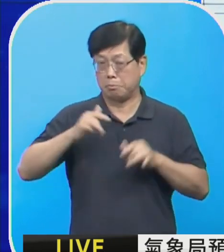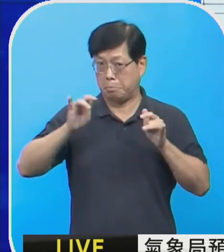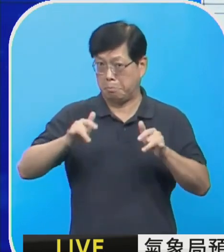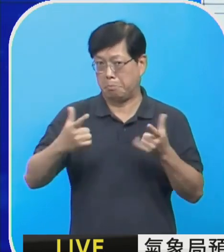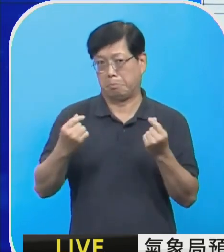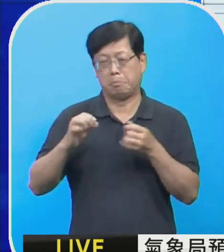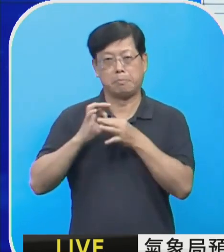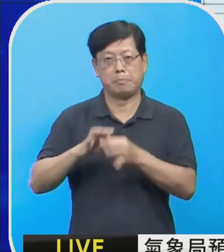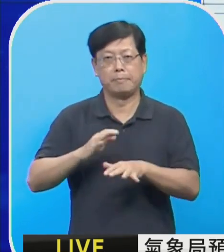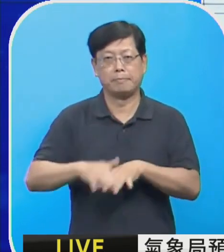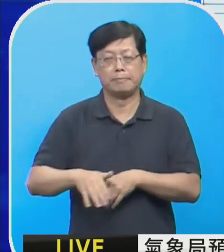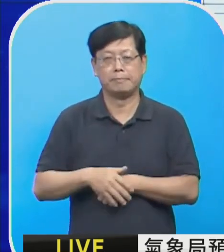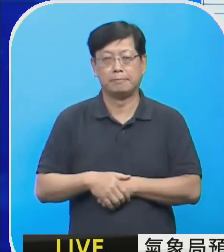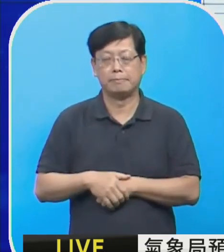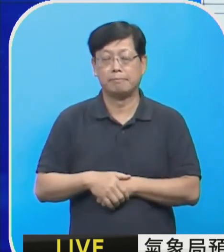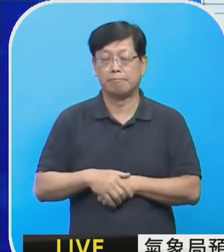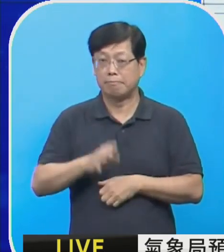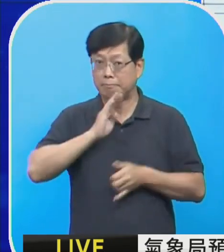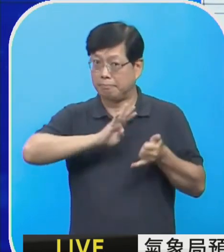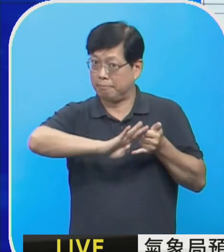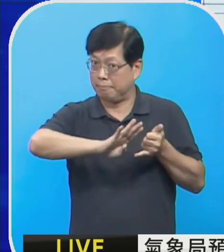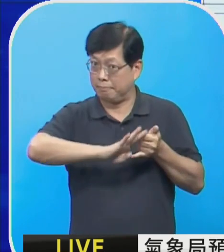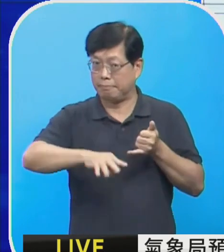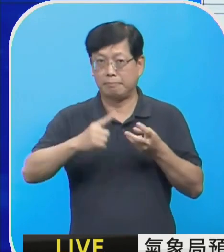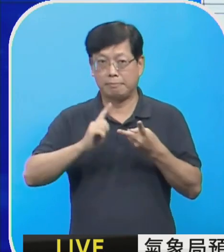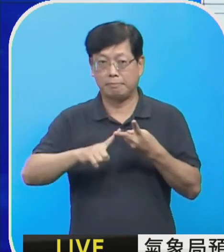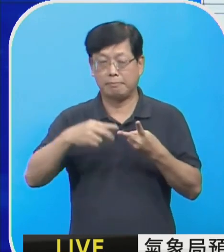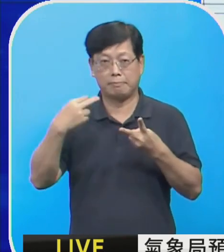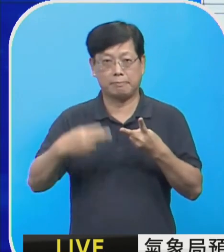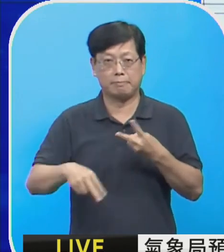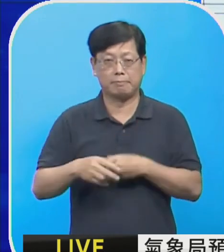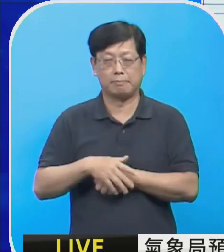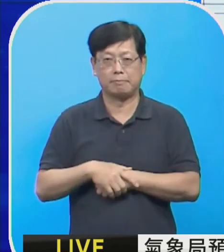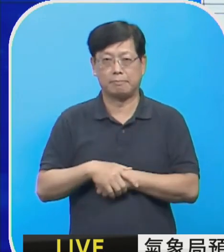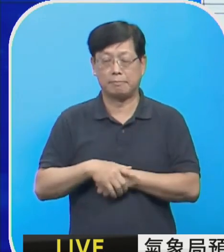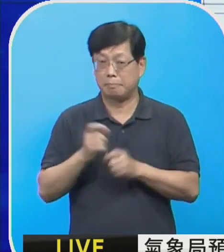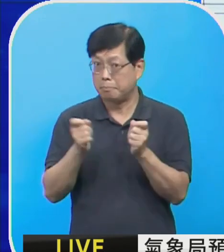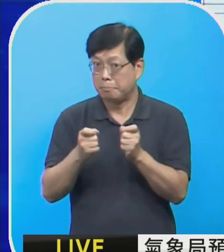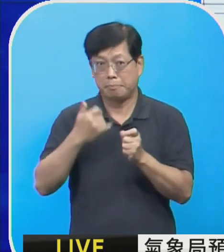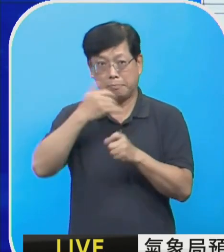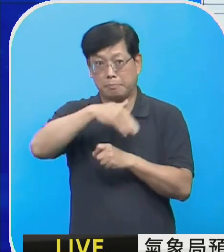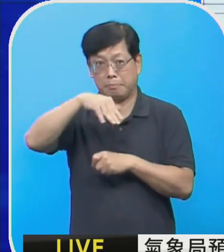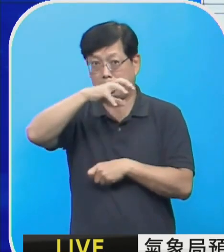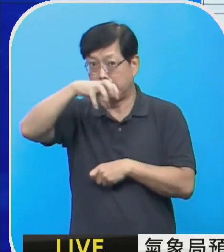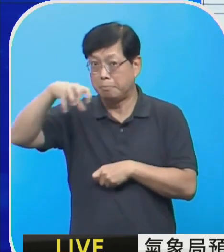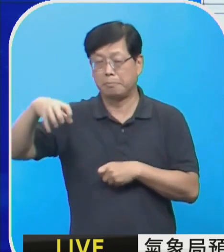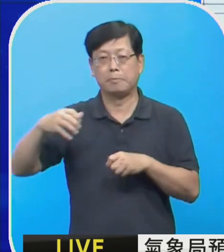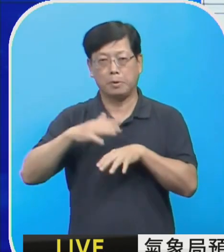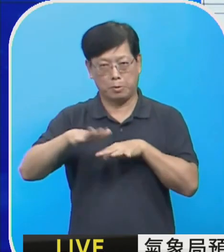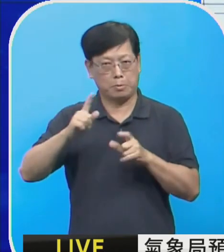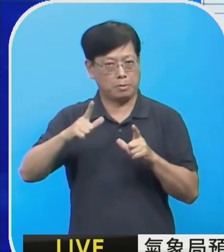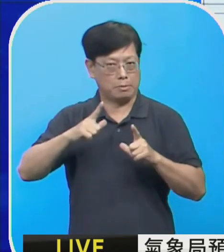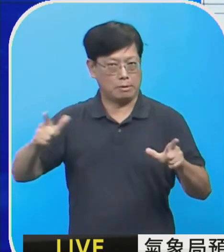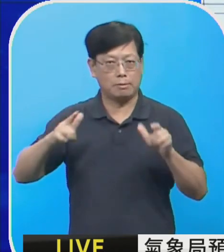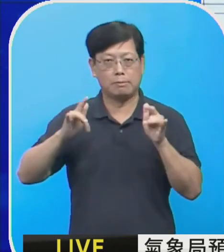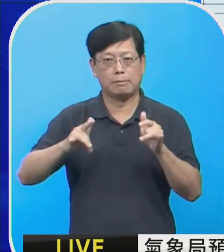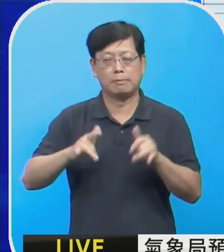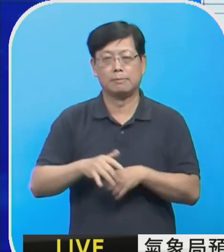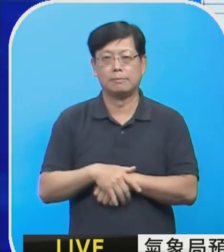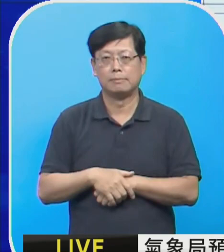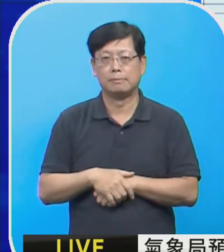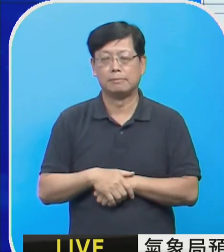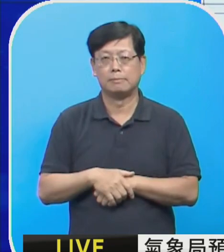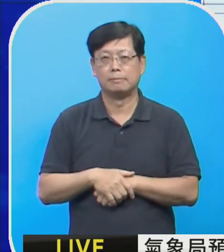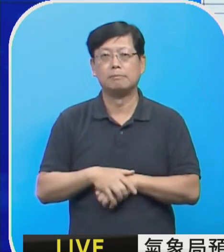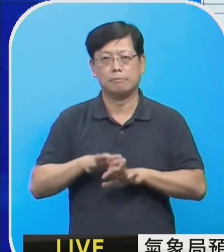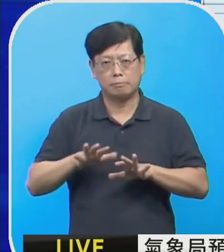还是会持续，因此在整个东半部以及包括了邻近的山区，都可能会有比较大的降雨出现。